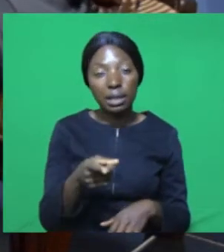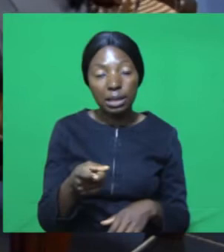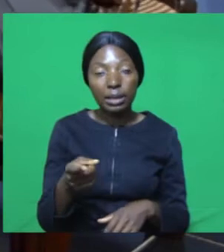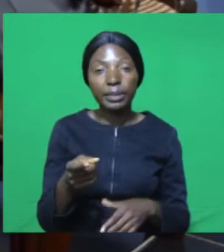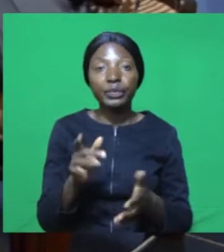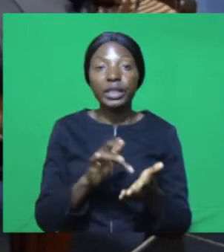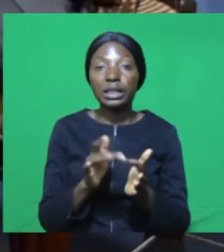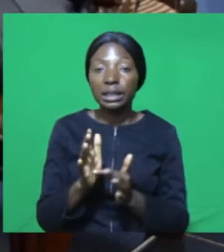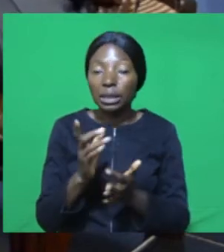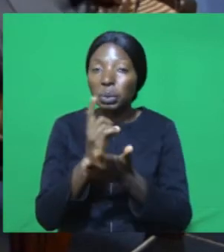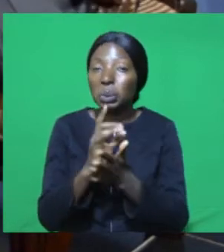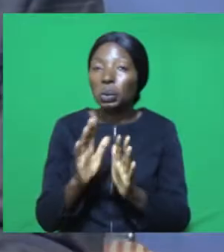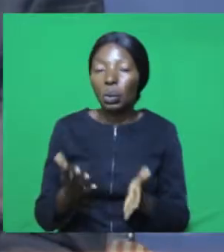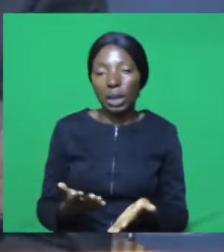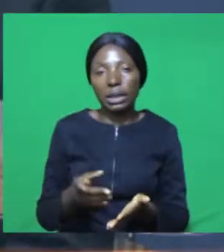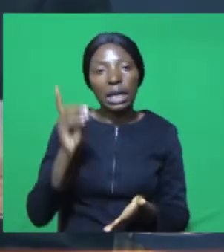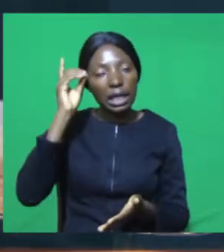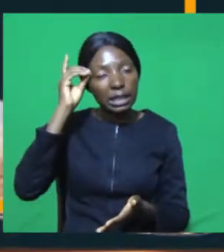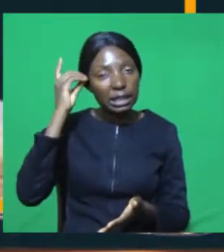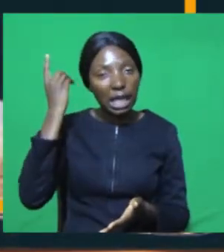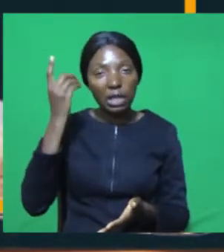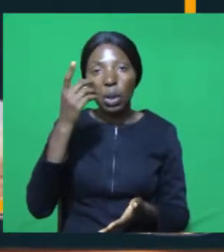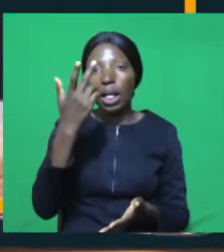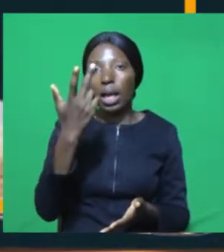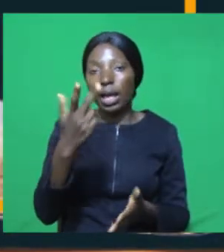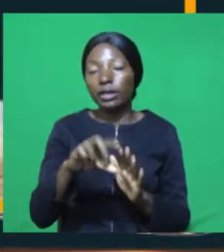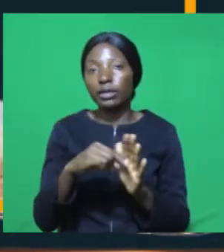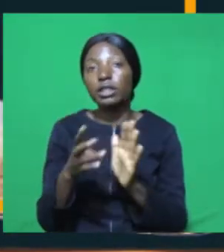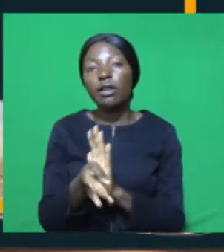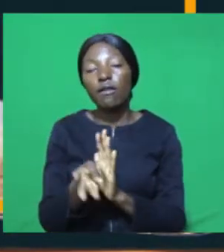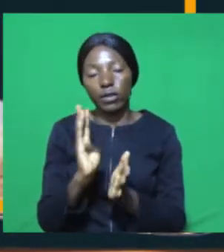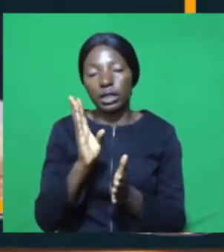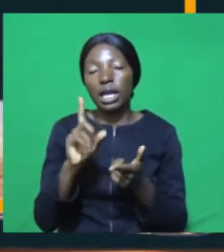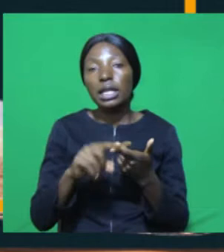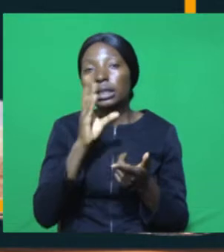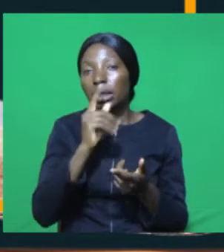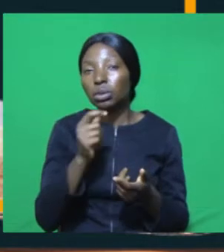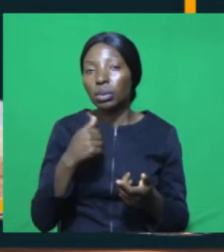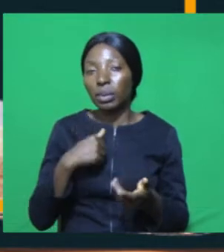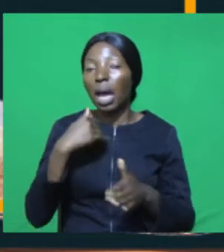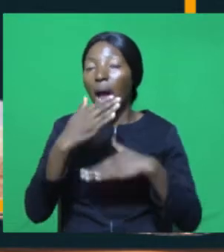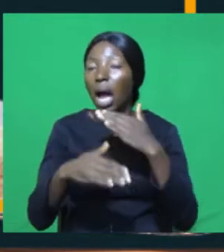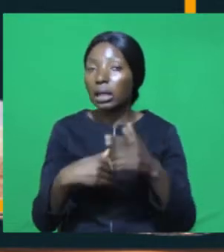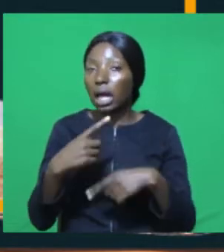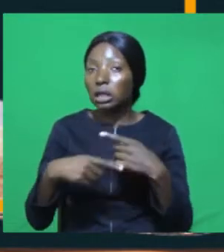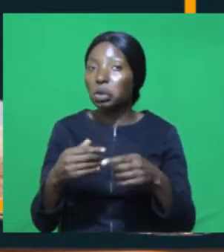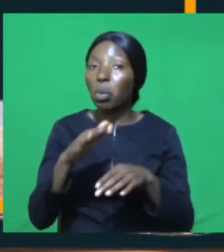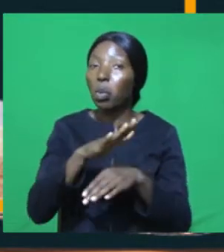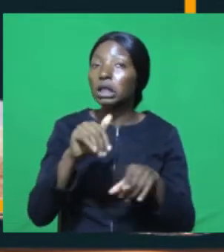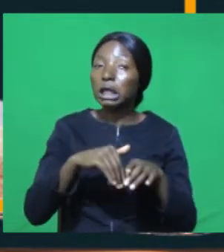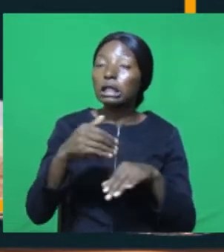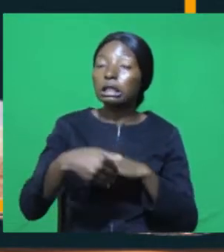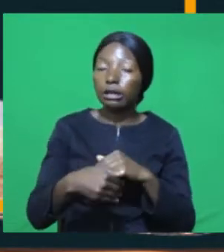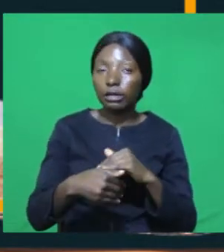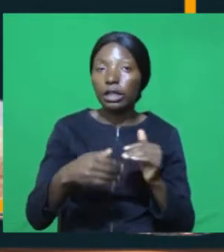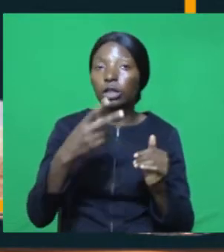Regatidzokere kuna Daniel 8 verse 14. Daniel 8 verse 14. Akati kwandiri, kusvikira madekwana namangwanana nezvuru zviri